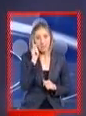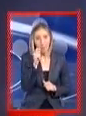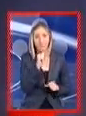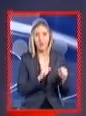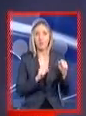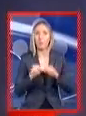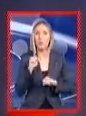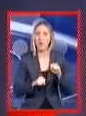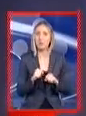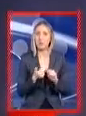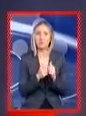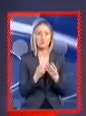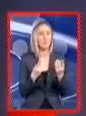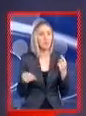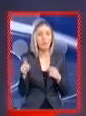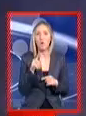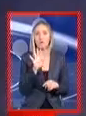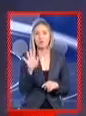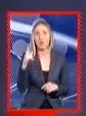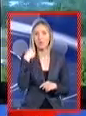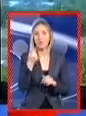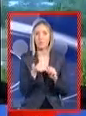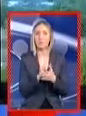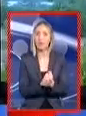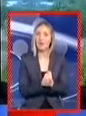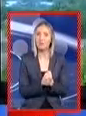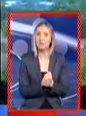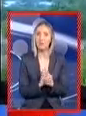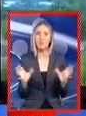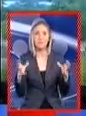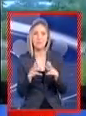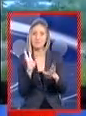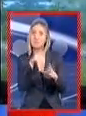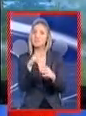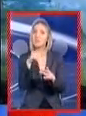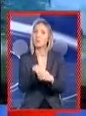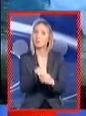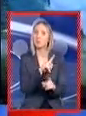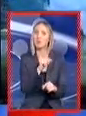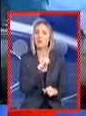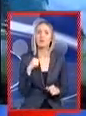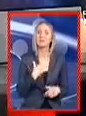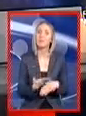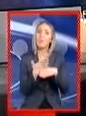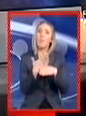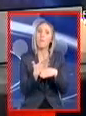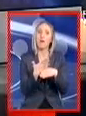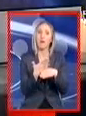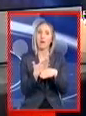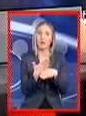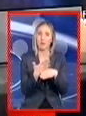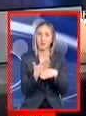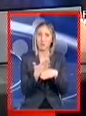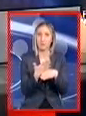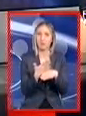mnogi sportisti, mnogi vaši lični prijatelji među njima su se timski uključili ne samo u pomaganje, slanje